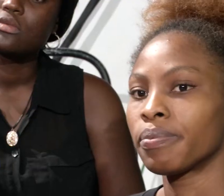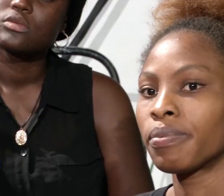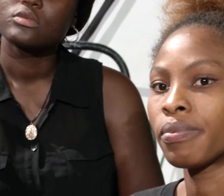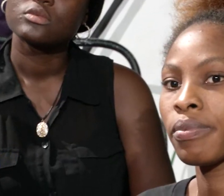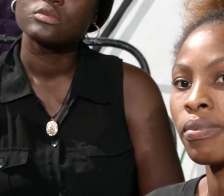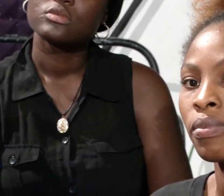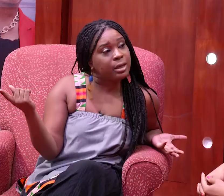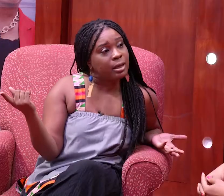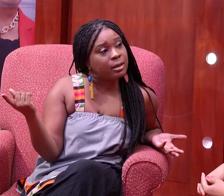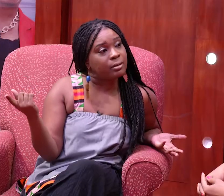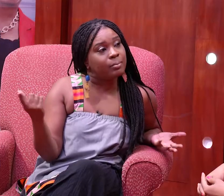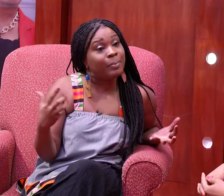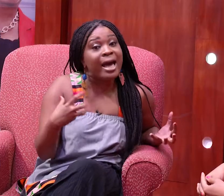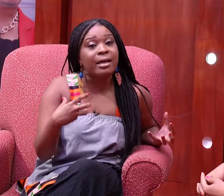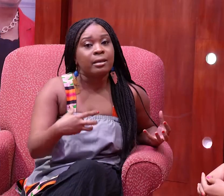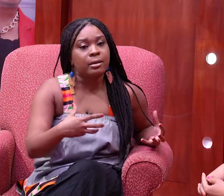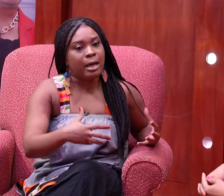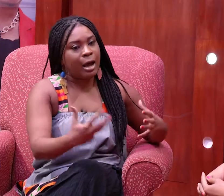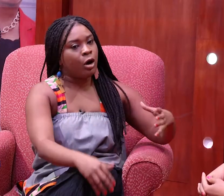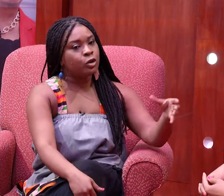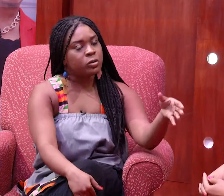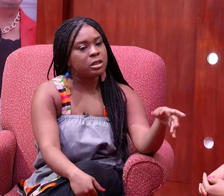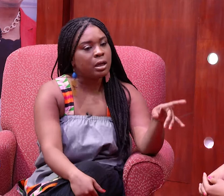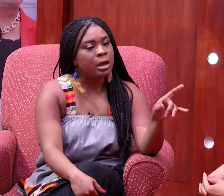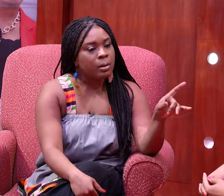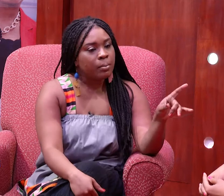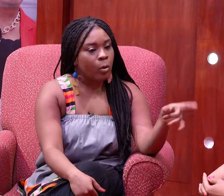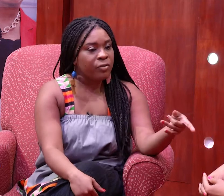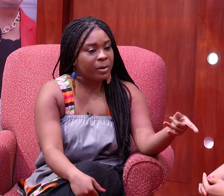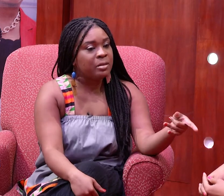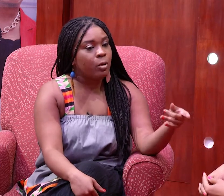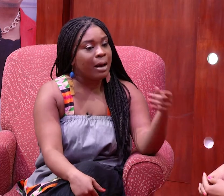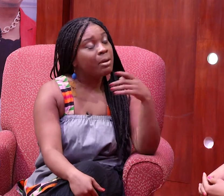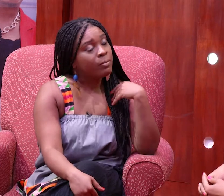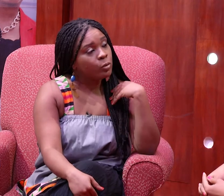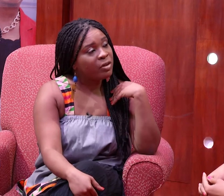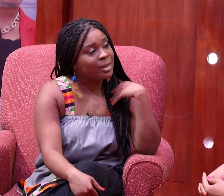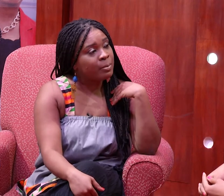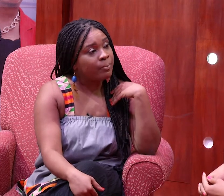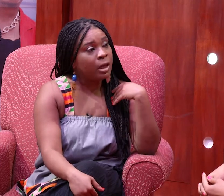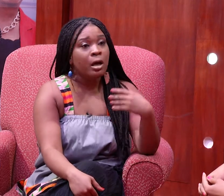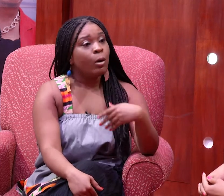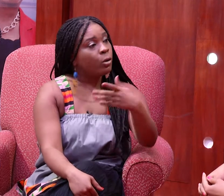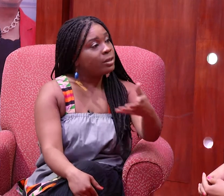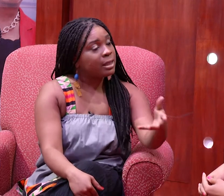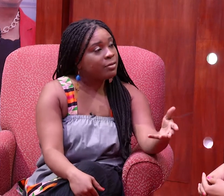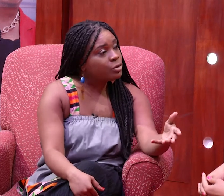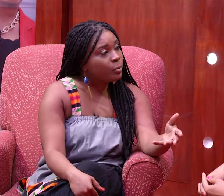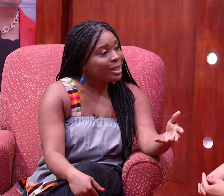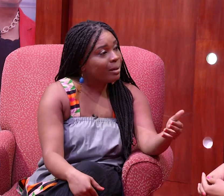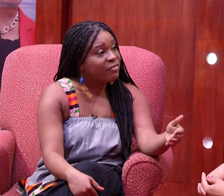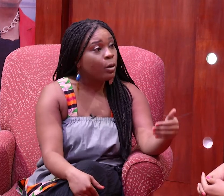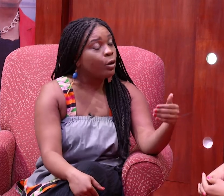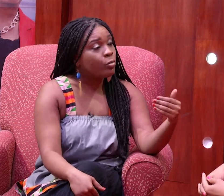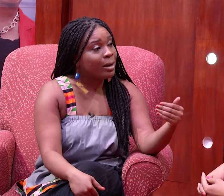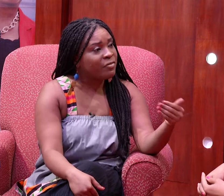que vraiment nous méritait bye. Alors j'en dis hein, on fait partie pour là moi même tout me fait partie pas maintenant. On l'autre télévision